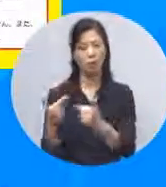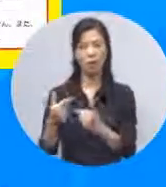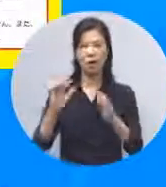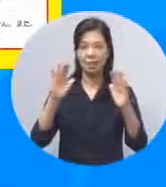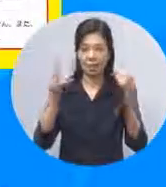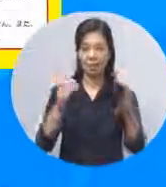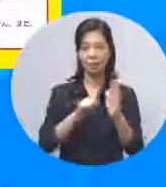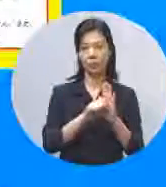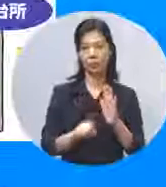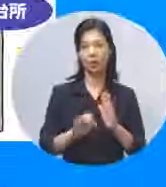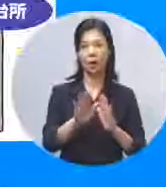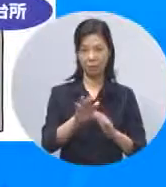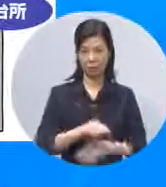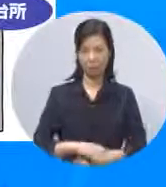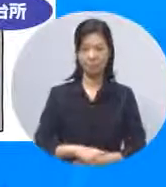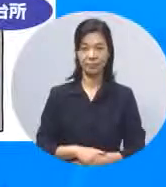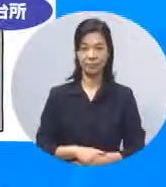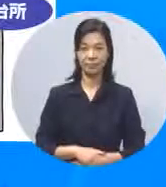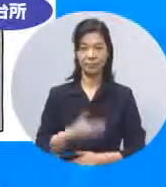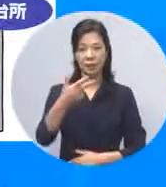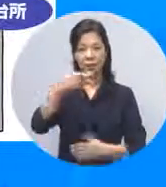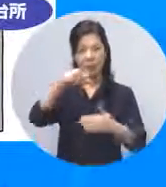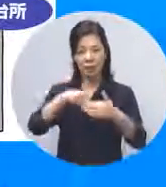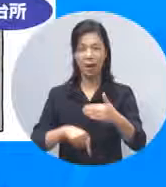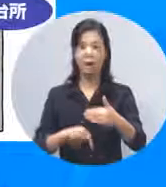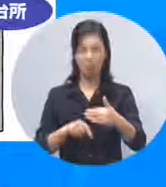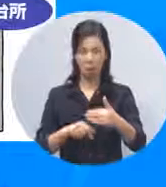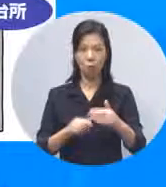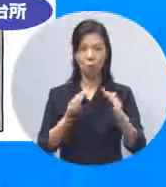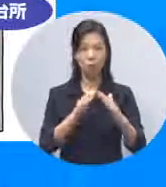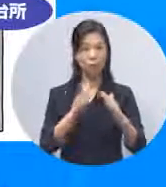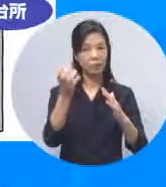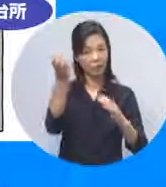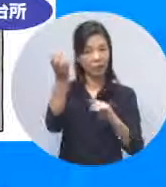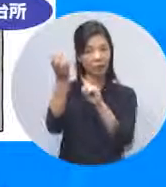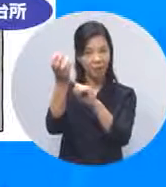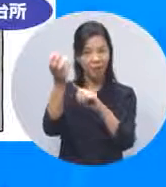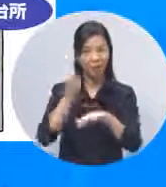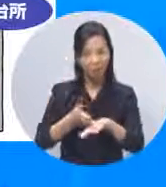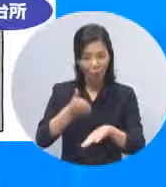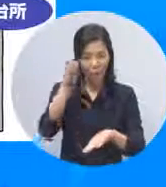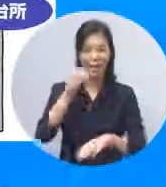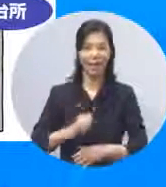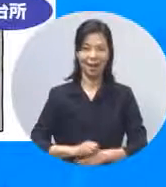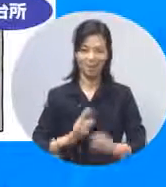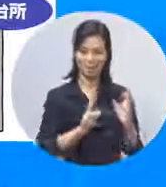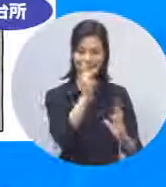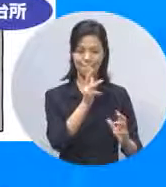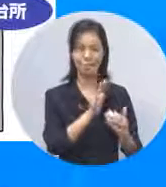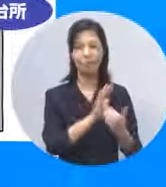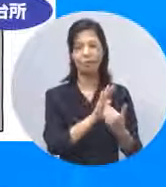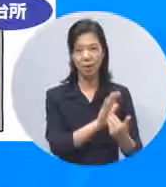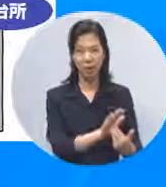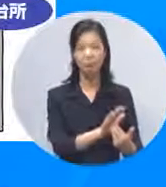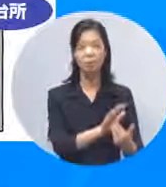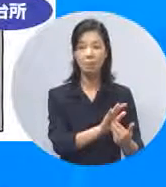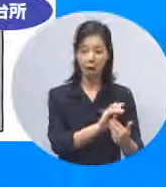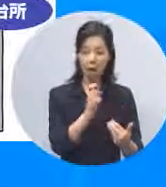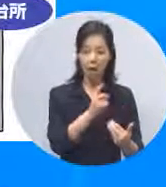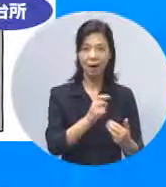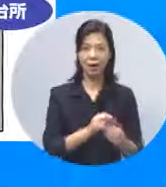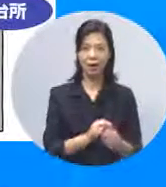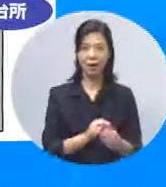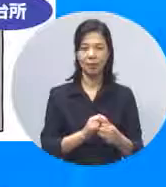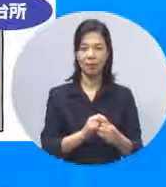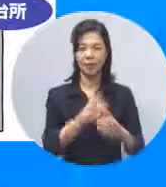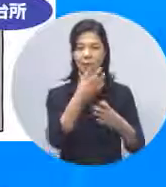する効果があります。市内でも住宅用火災警報器を設置していたことで火災を防いだり小さい火のうち